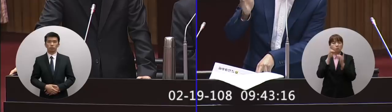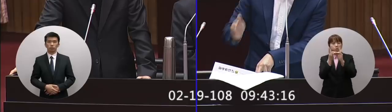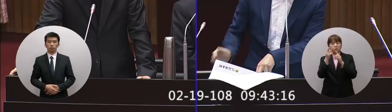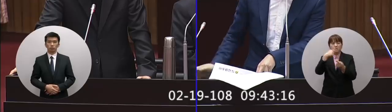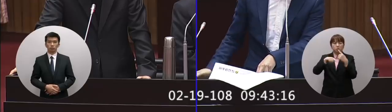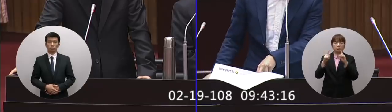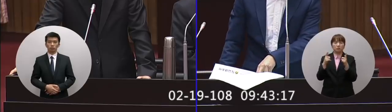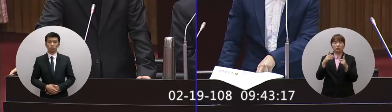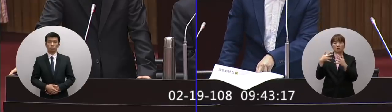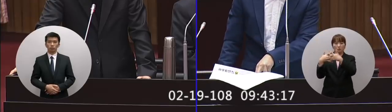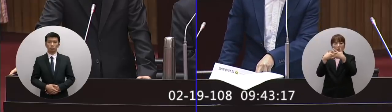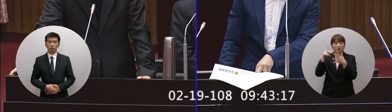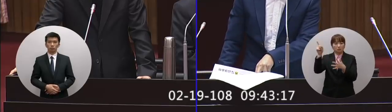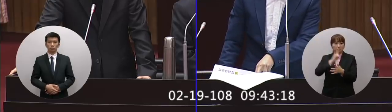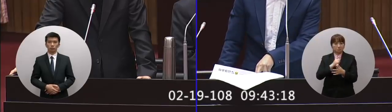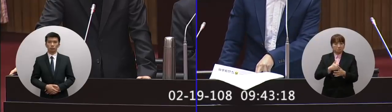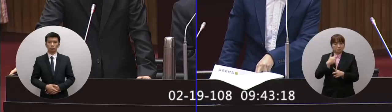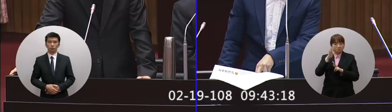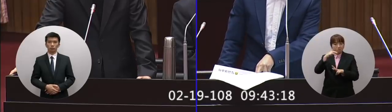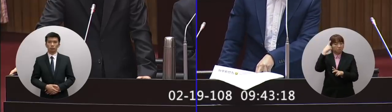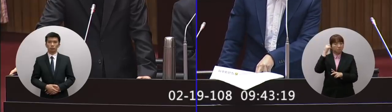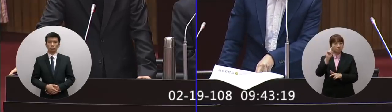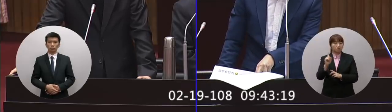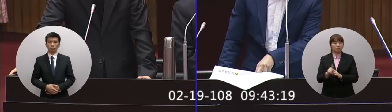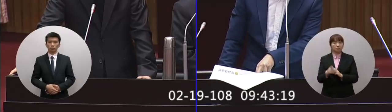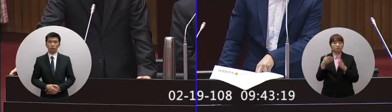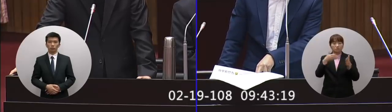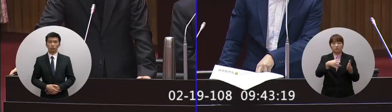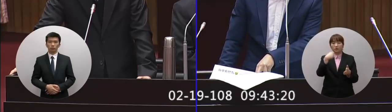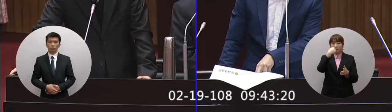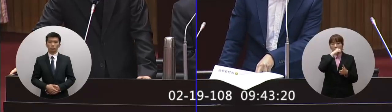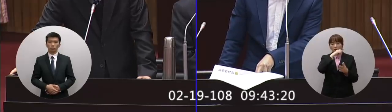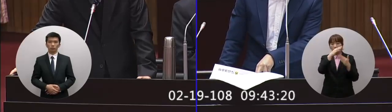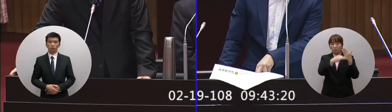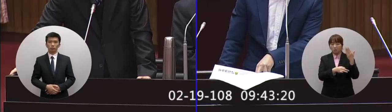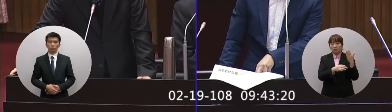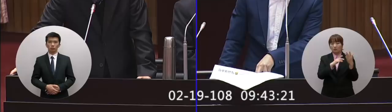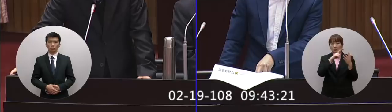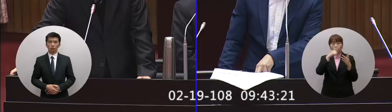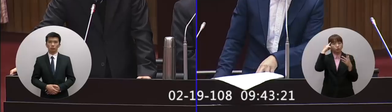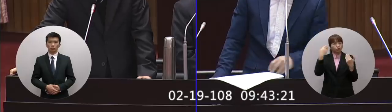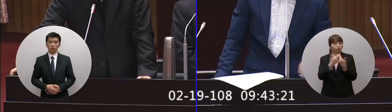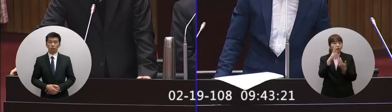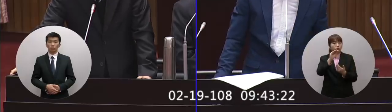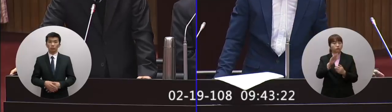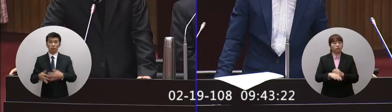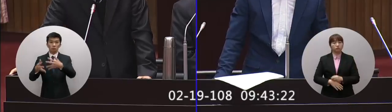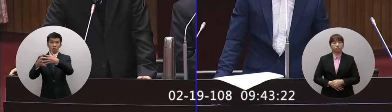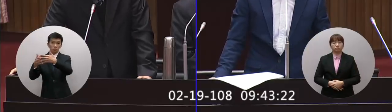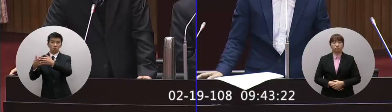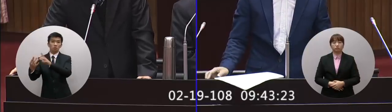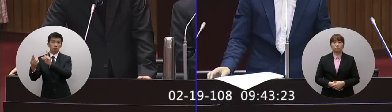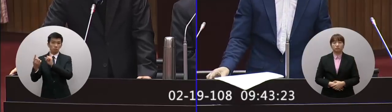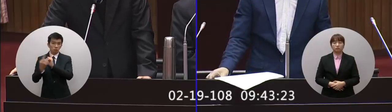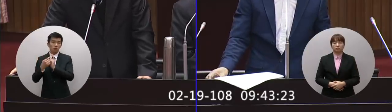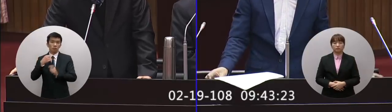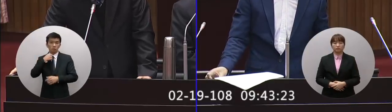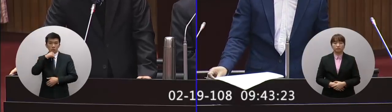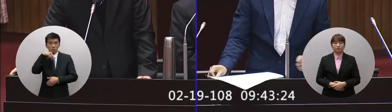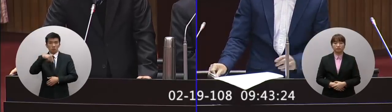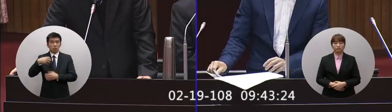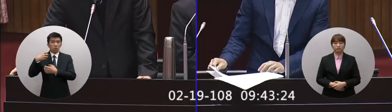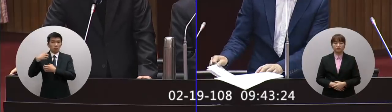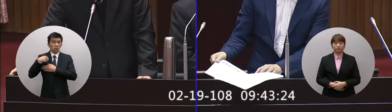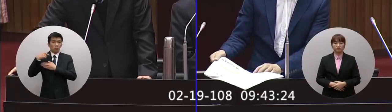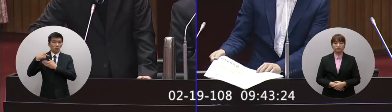到底美方的态度是什么？他们对我们的募兵跟征兵有意见吗？ 美方对我们现在推动的募兵是他是